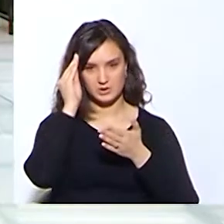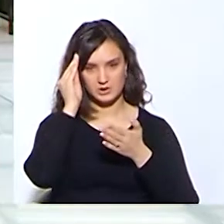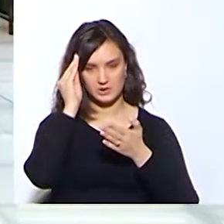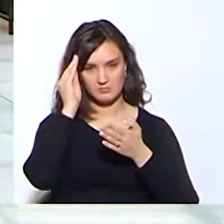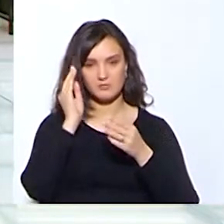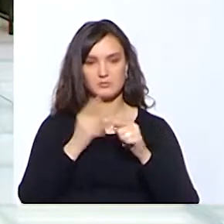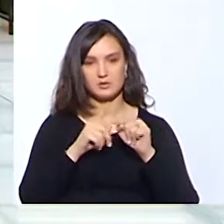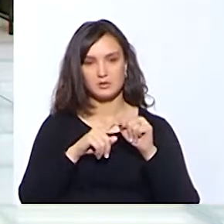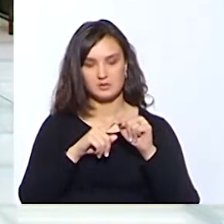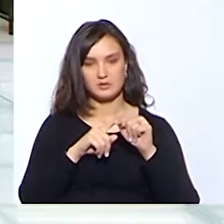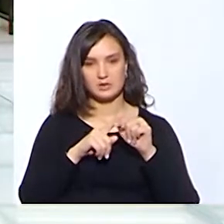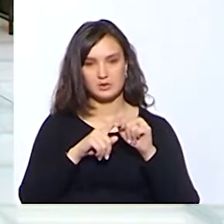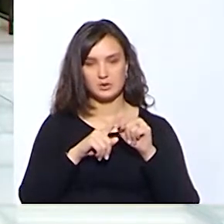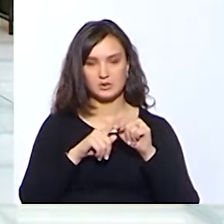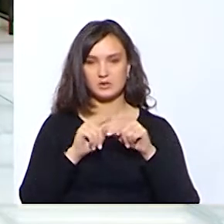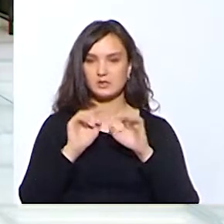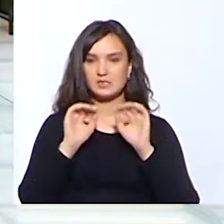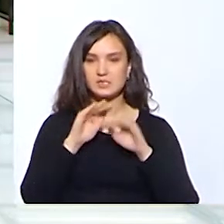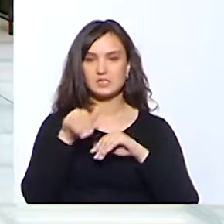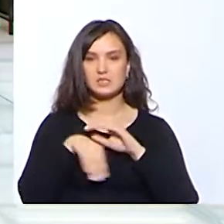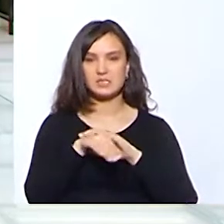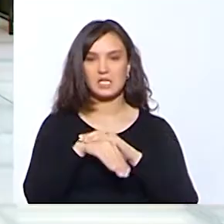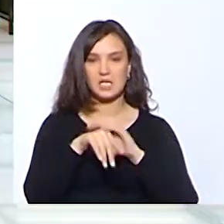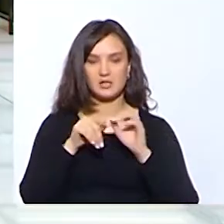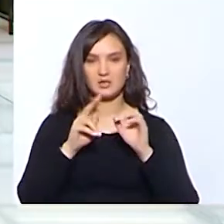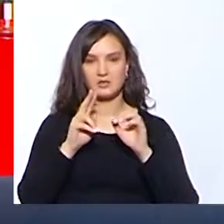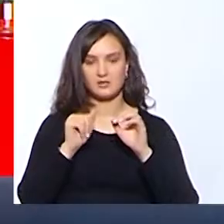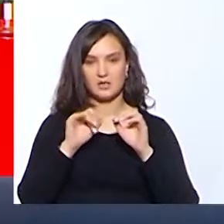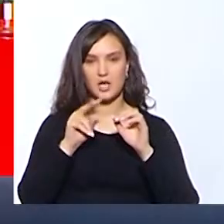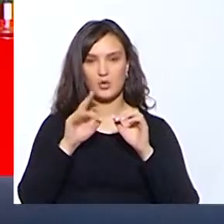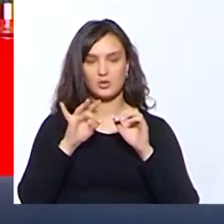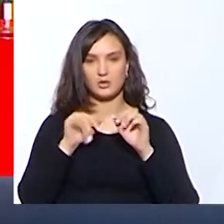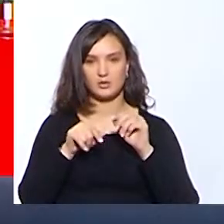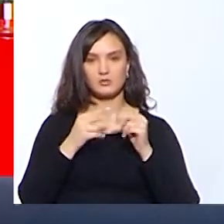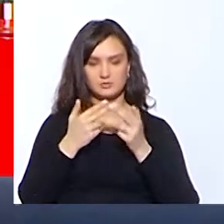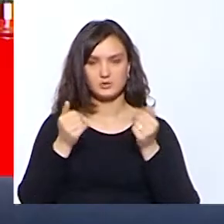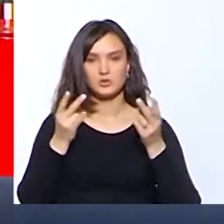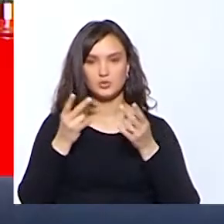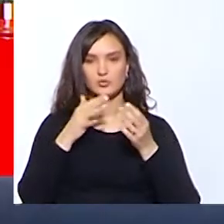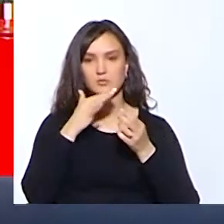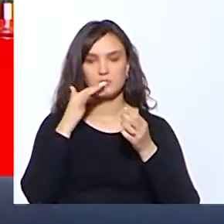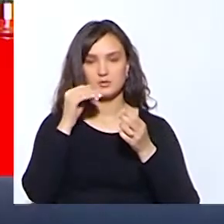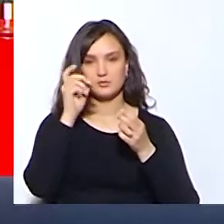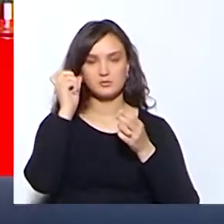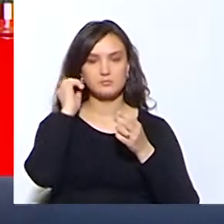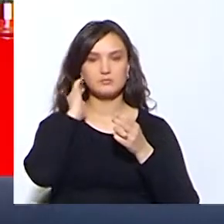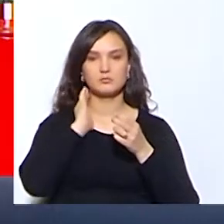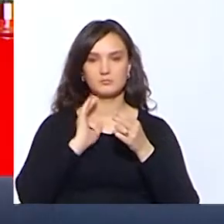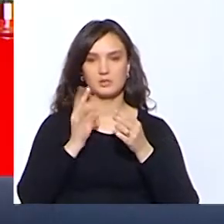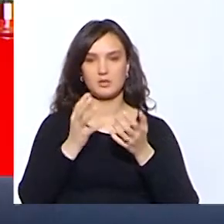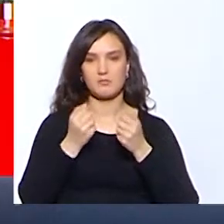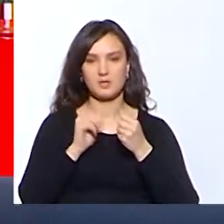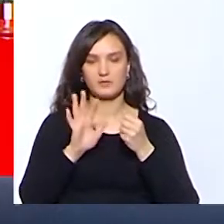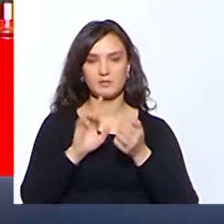წოდებული ცარიელი, ანუ ცრუ კალორიების, როდესაც ჩვენ ვიღებთ დიახ კალორიებს საჭიროზე მეტი რაოდენობით, მაგრამ არ